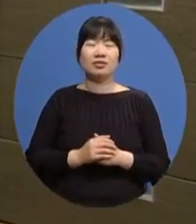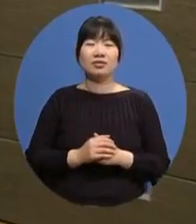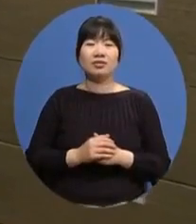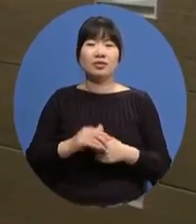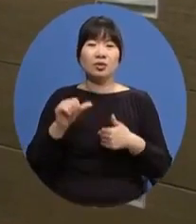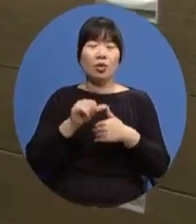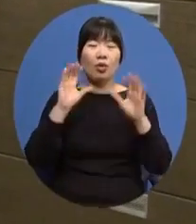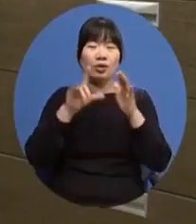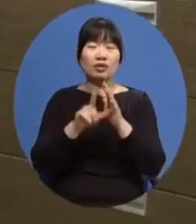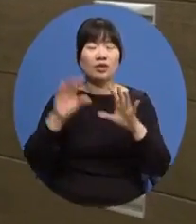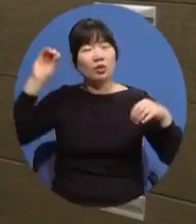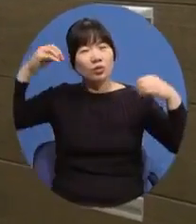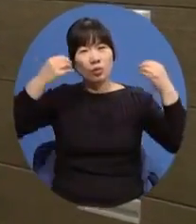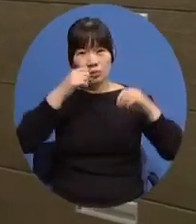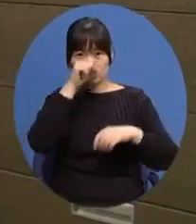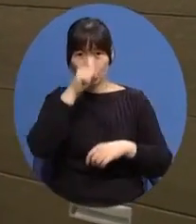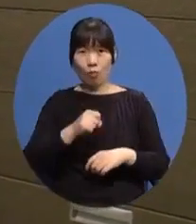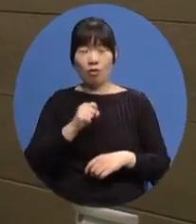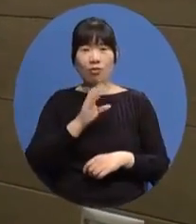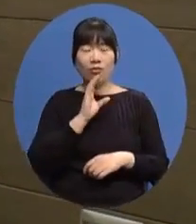건우 어렸을 땐 동물들 좋아했는데?